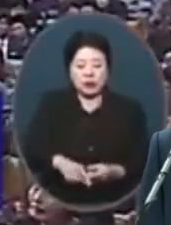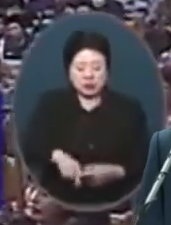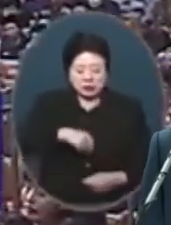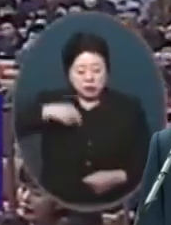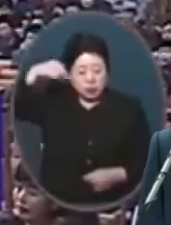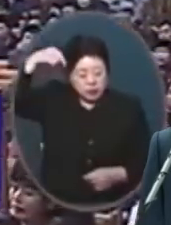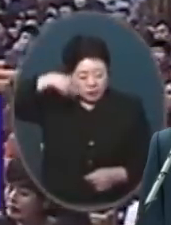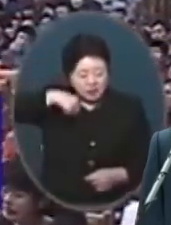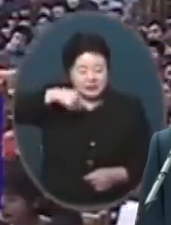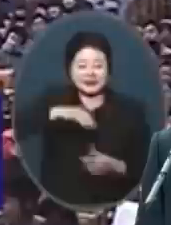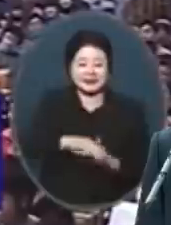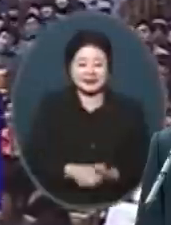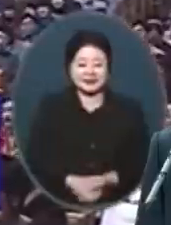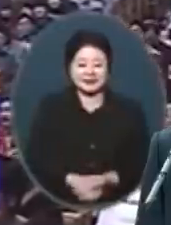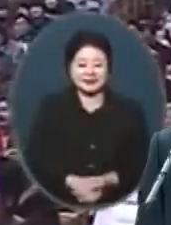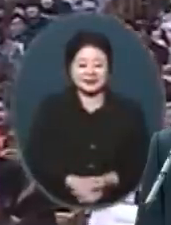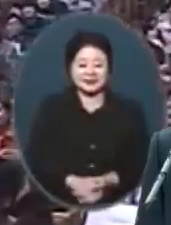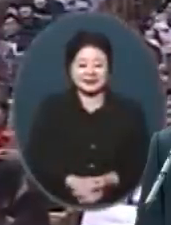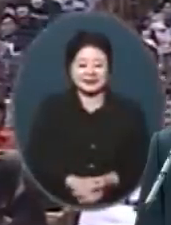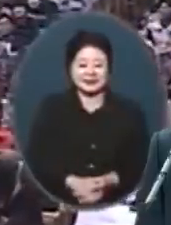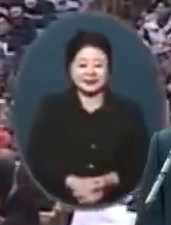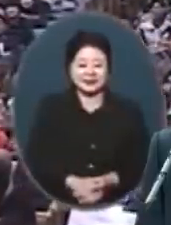의로 여겨지셨느니라.